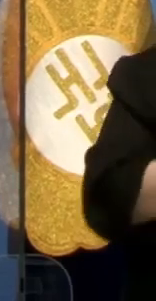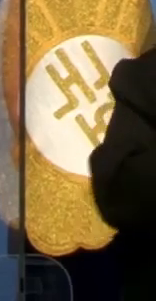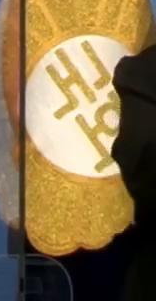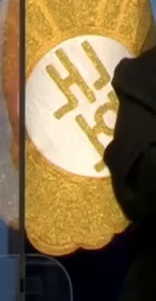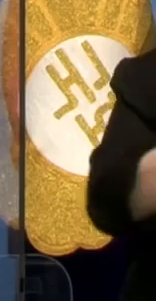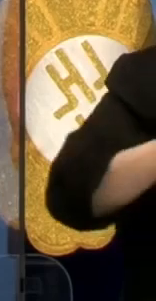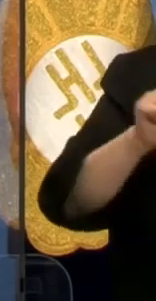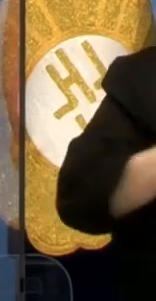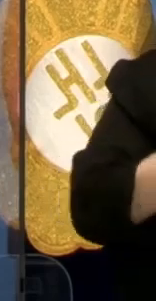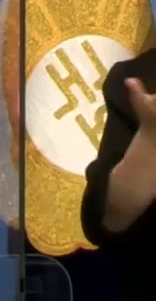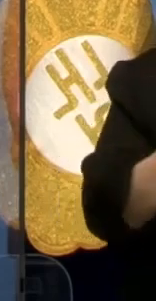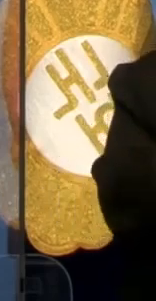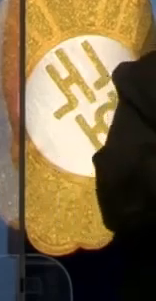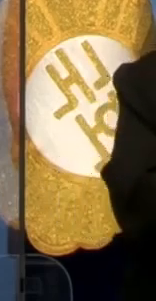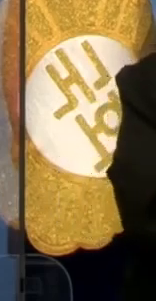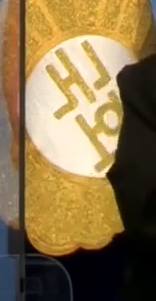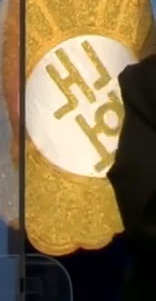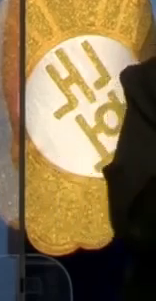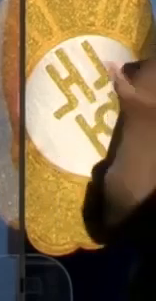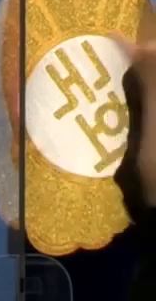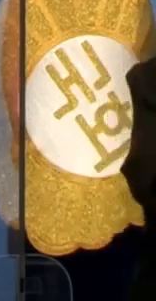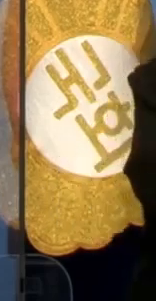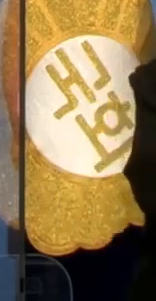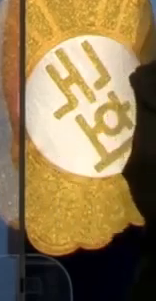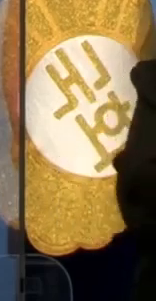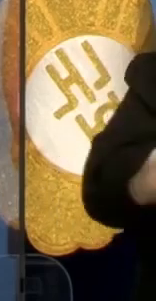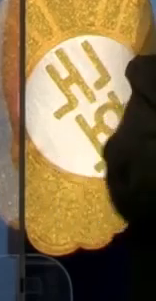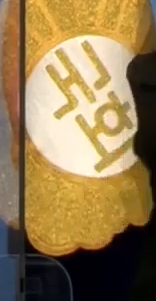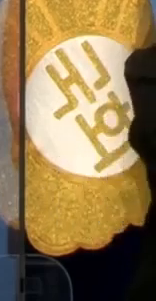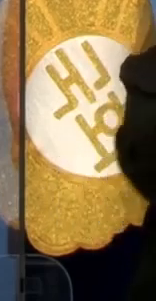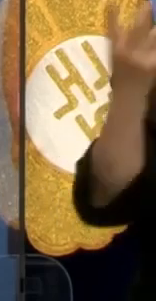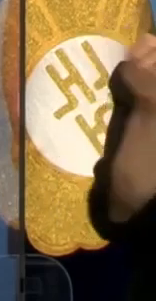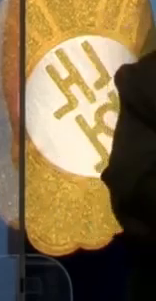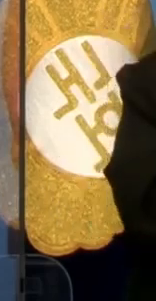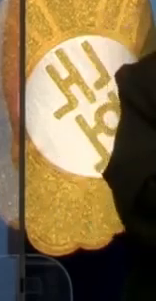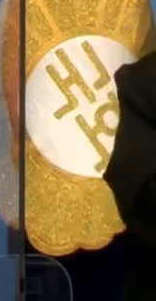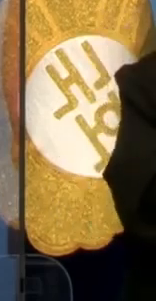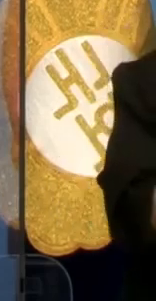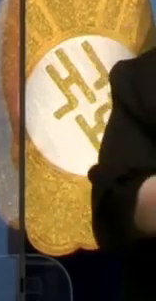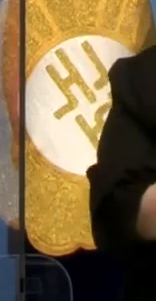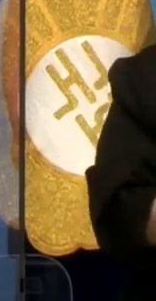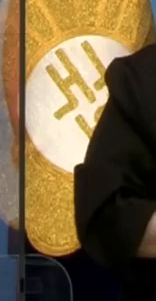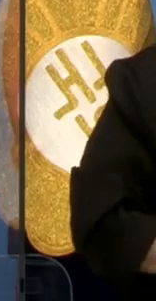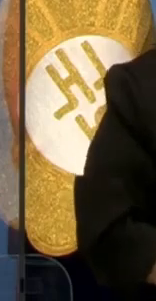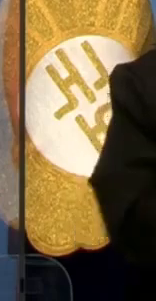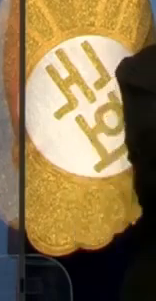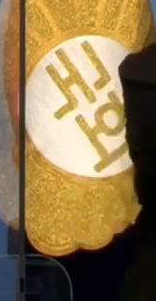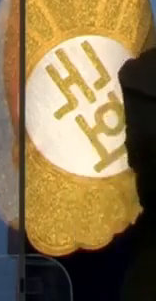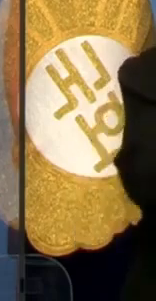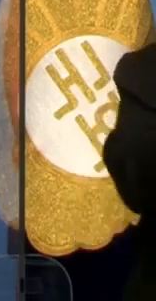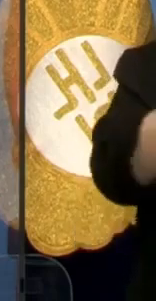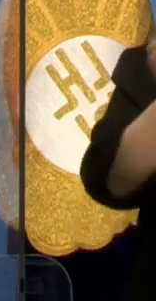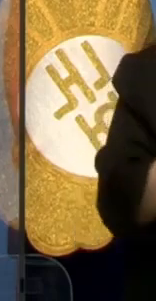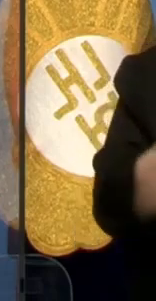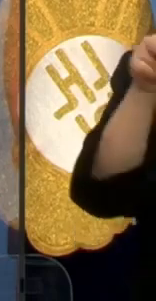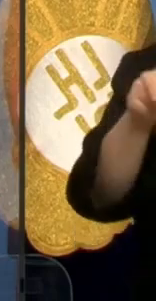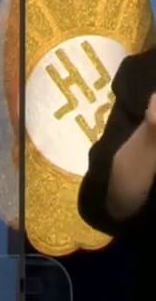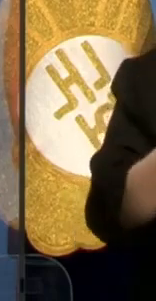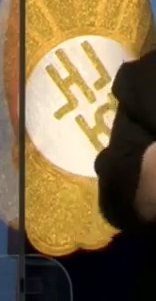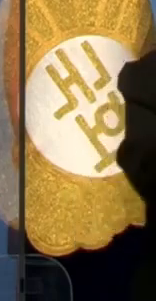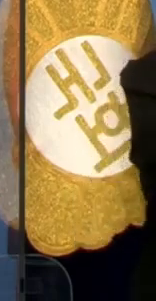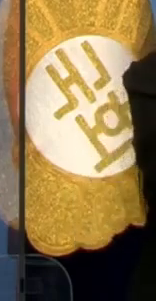병역 문제에서 3대가 완벽하기에 최 전 원장을 감사원장으로 임명할 당시 더불어민주당은 이